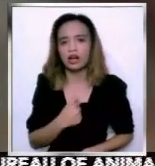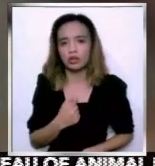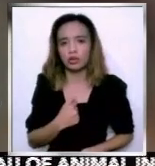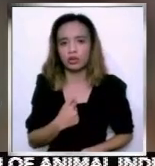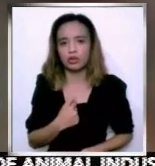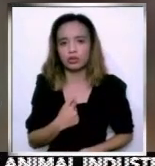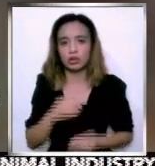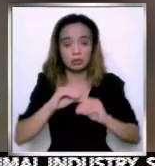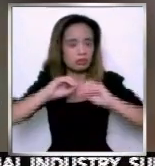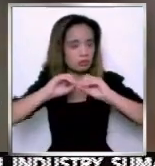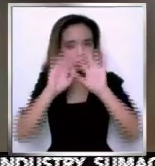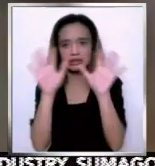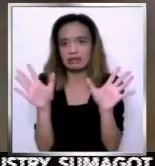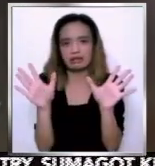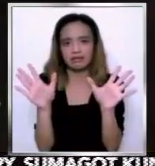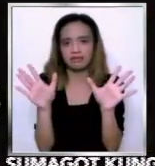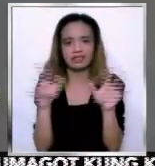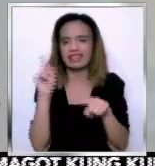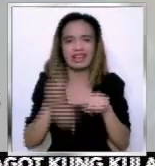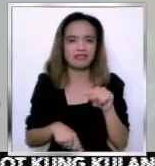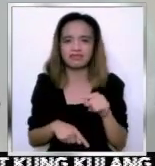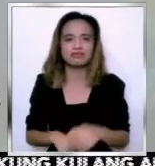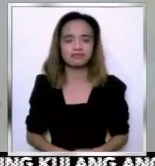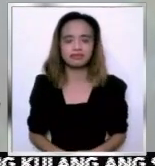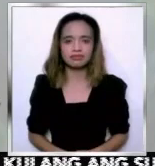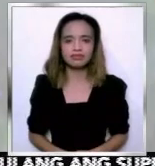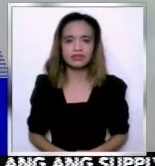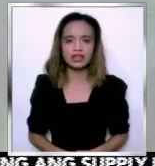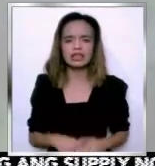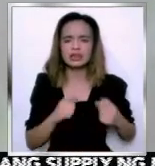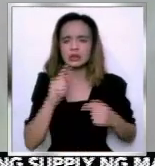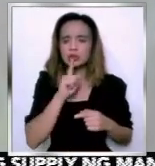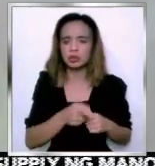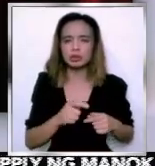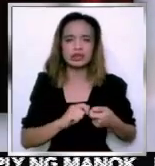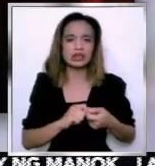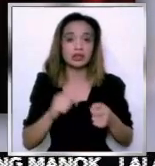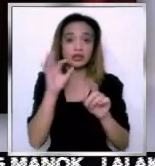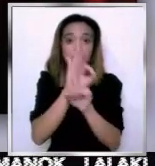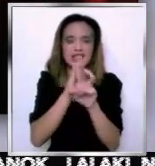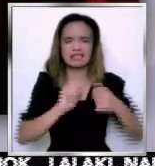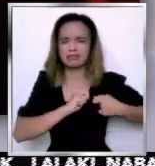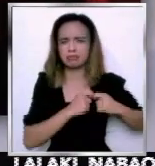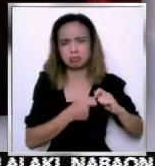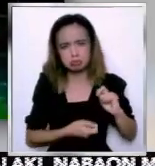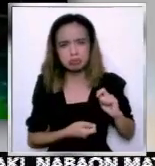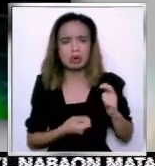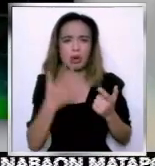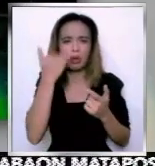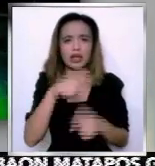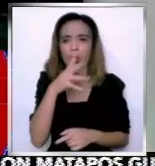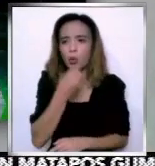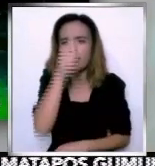not capable of doing them. Heartbreaking daw ito para sa mga believers sa Pilipinas na matyagang